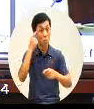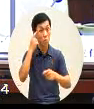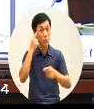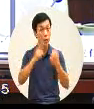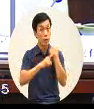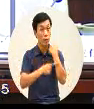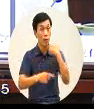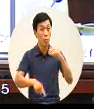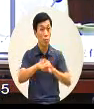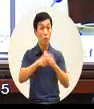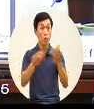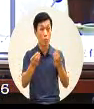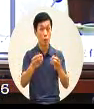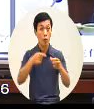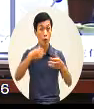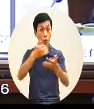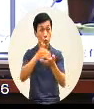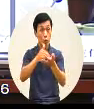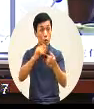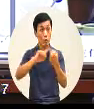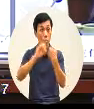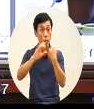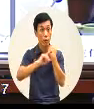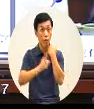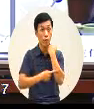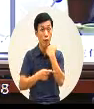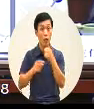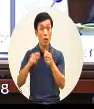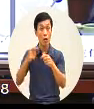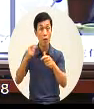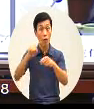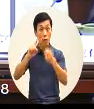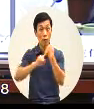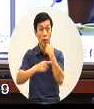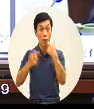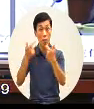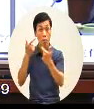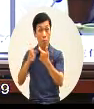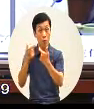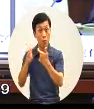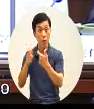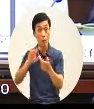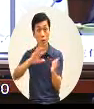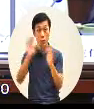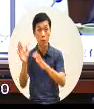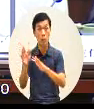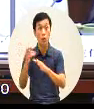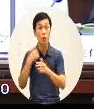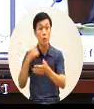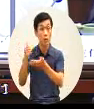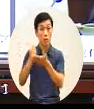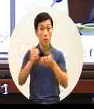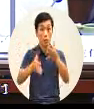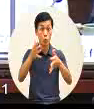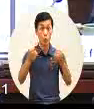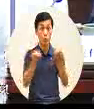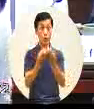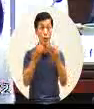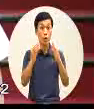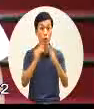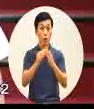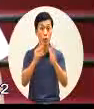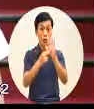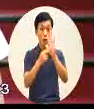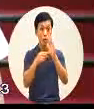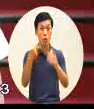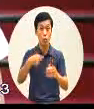那怎么样的计算标准或释法上的疑义的话，我是不是请陈议员可以让都发局来先做一下说明，我可以再补充。 好，